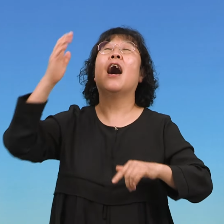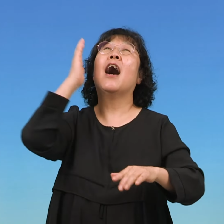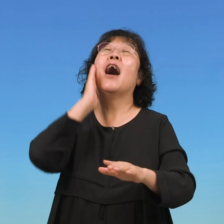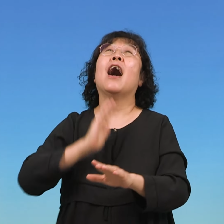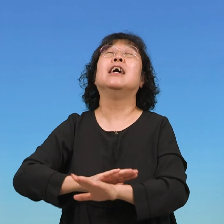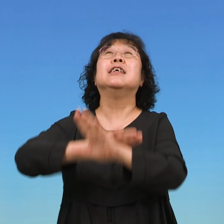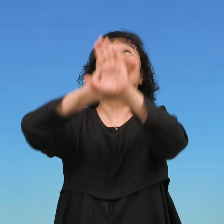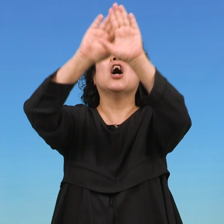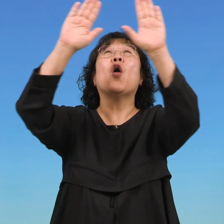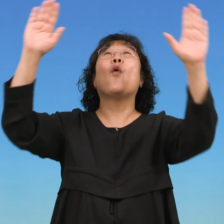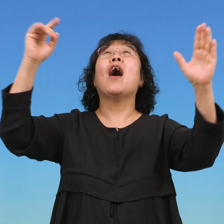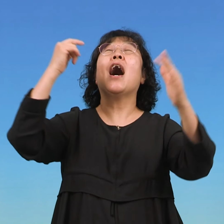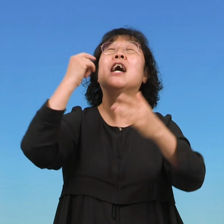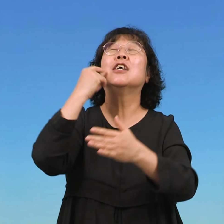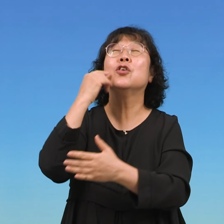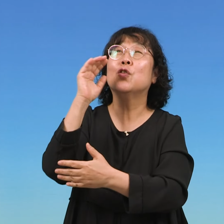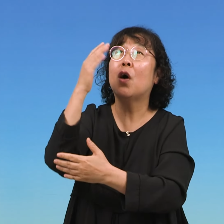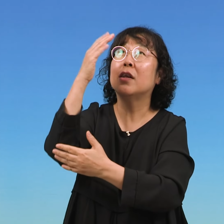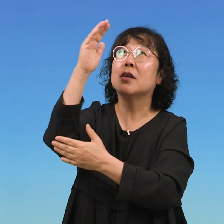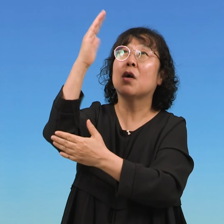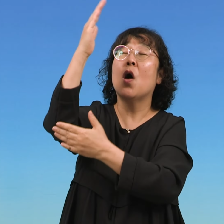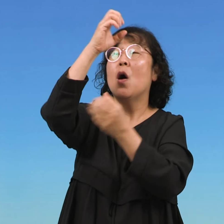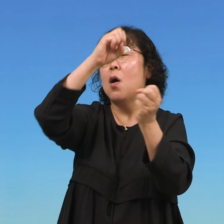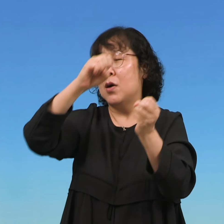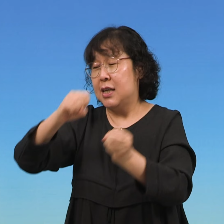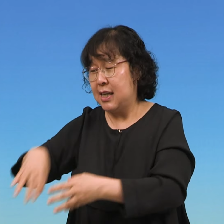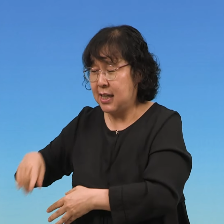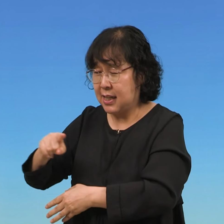영광 버리 주의